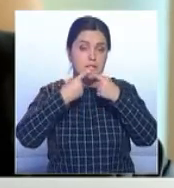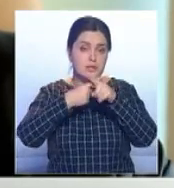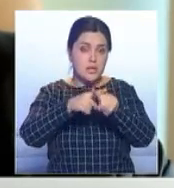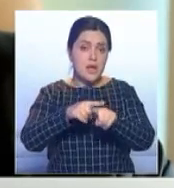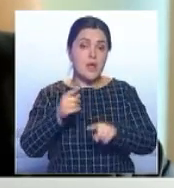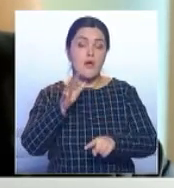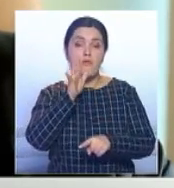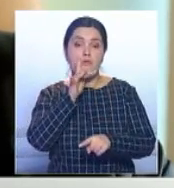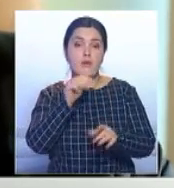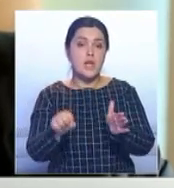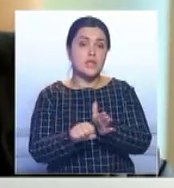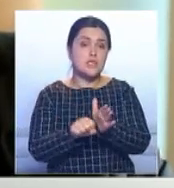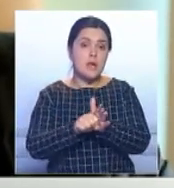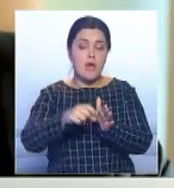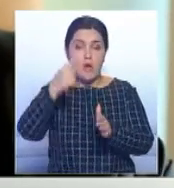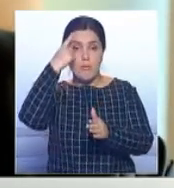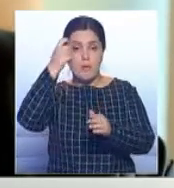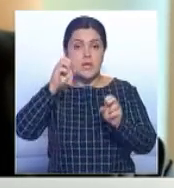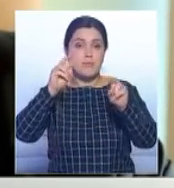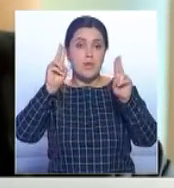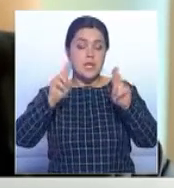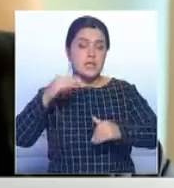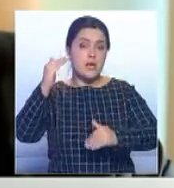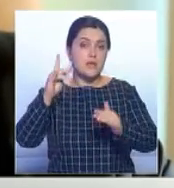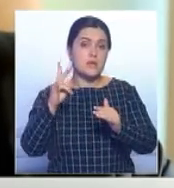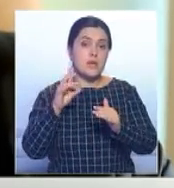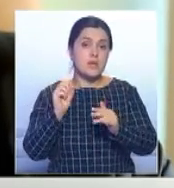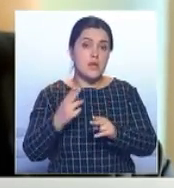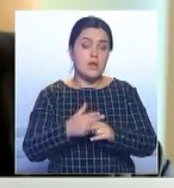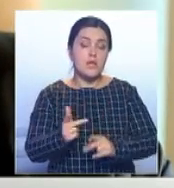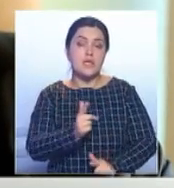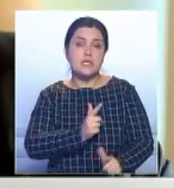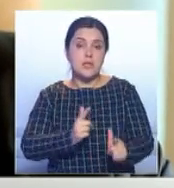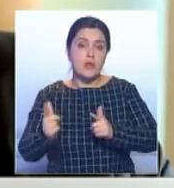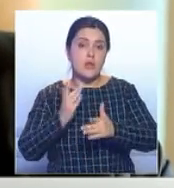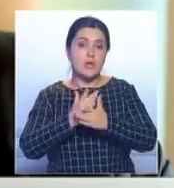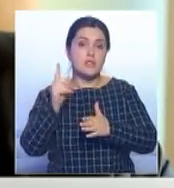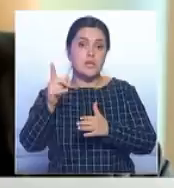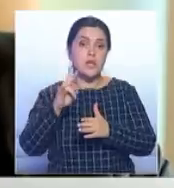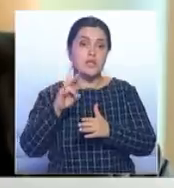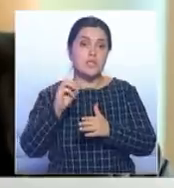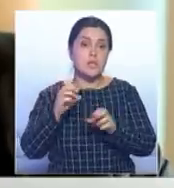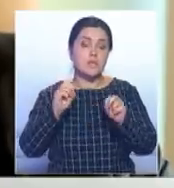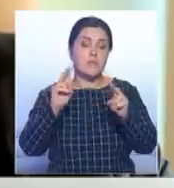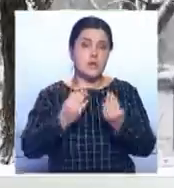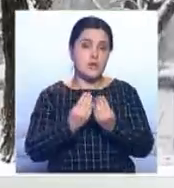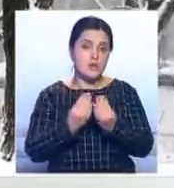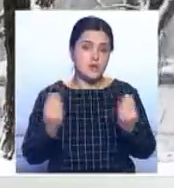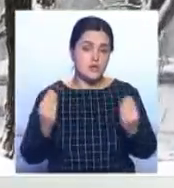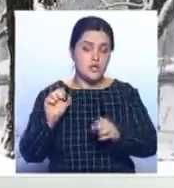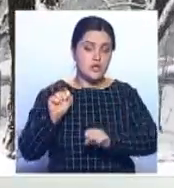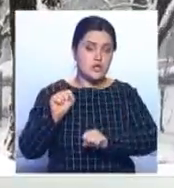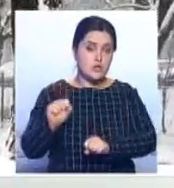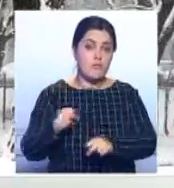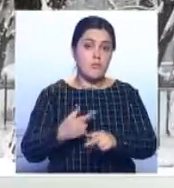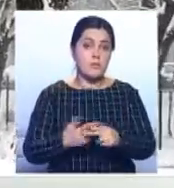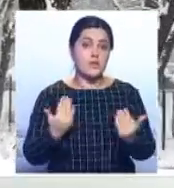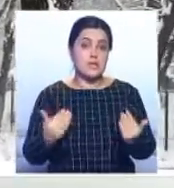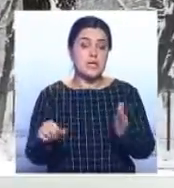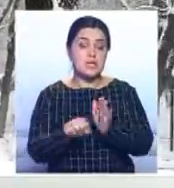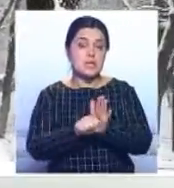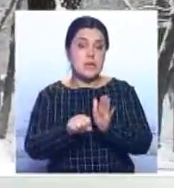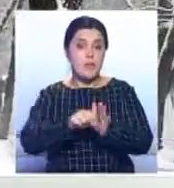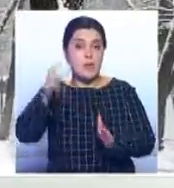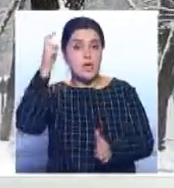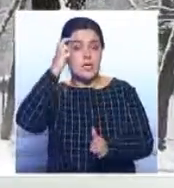зимний период, предупреждающих дорожных знаков, заготавливается необходимое количество снегоудерживающих щитов. Нынешней зимой только для Киева и